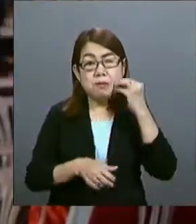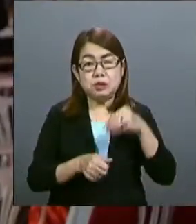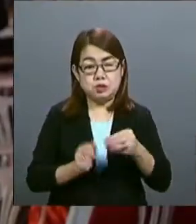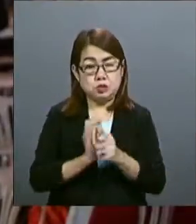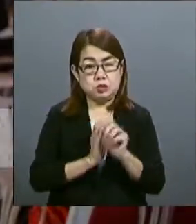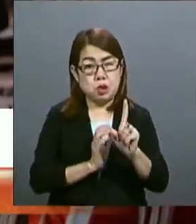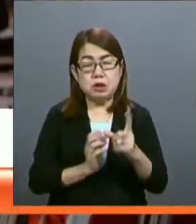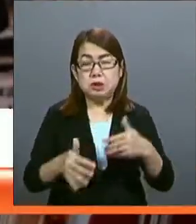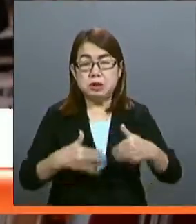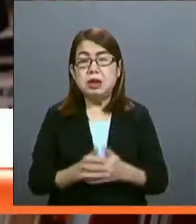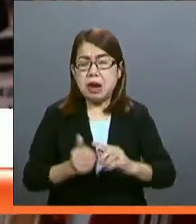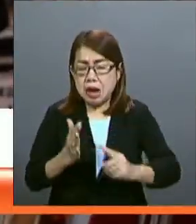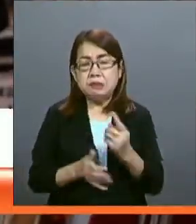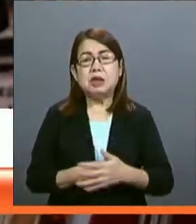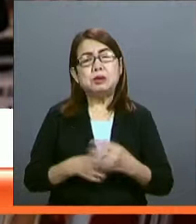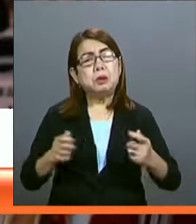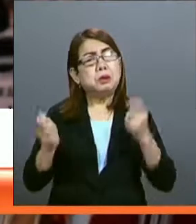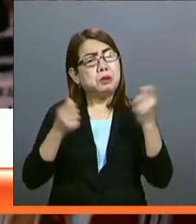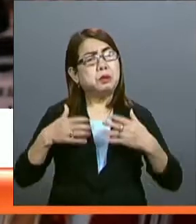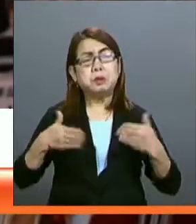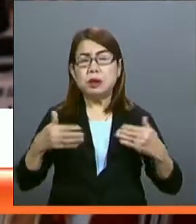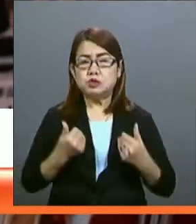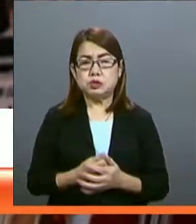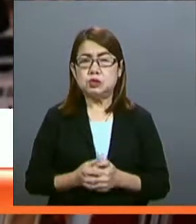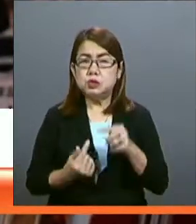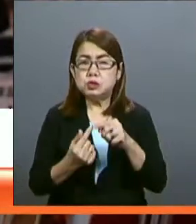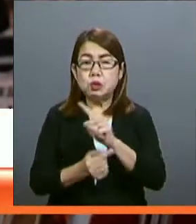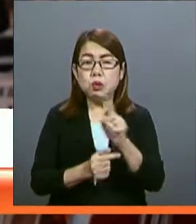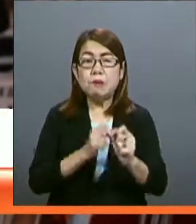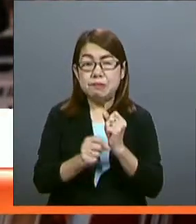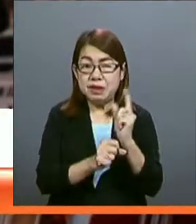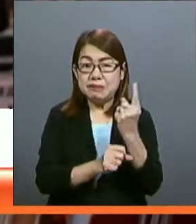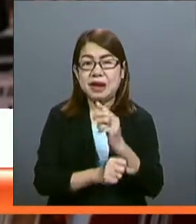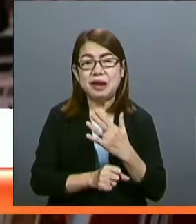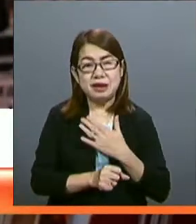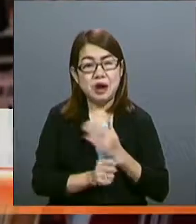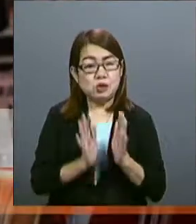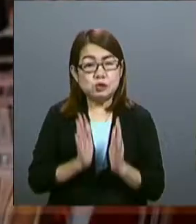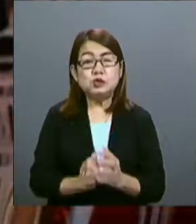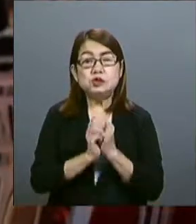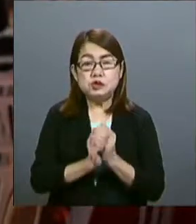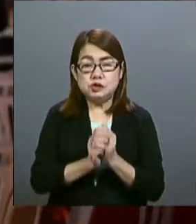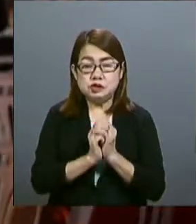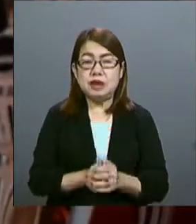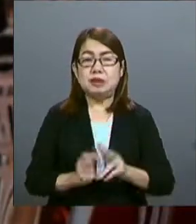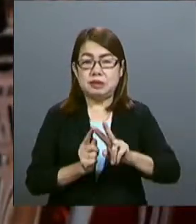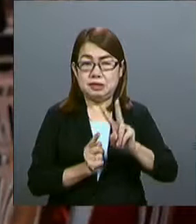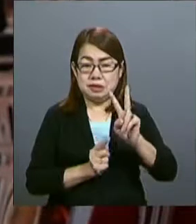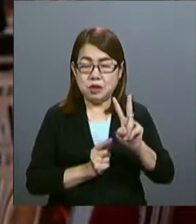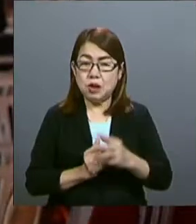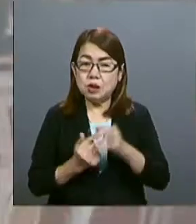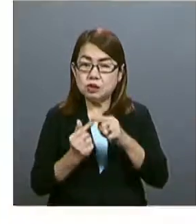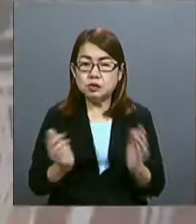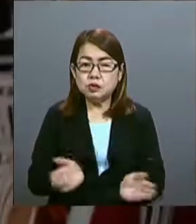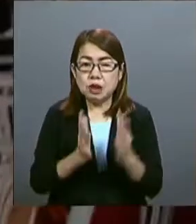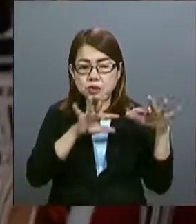แรกคือการเฉลิมฉลองนะครับในช่วงของปีใหม่ของชาวจีนนะครับอย่างที่สองก็คือเป็นการส่งเสริมการท่